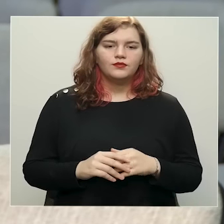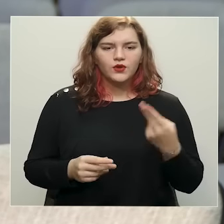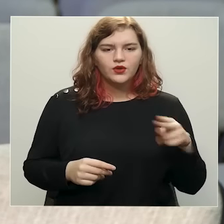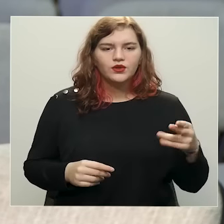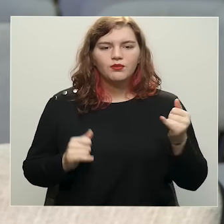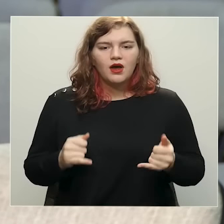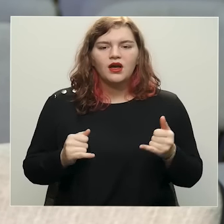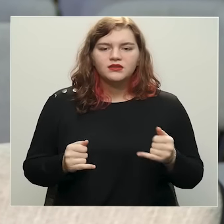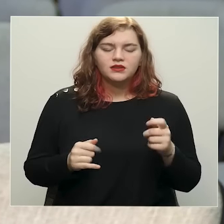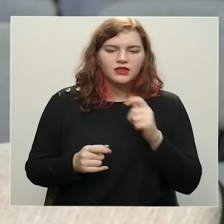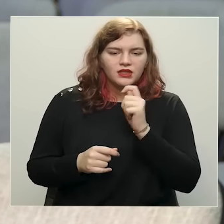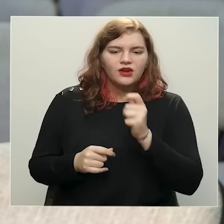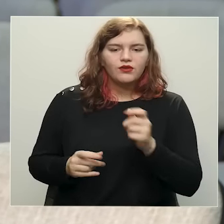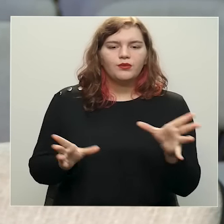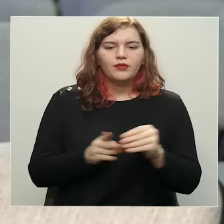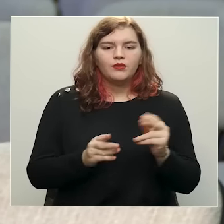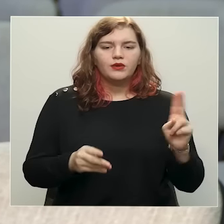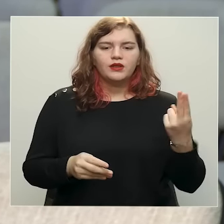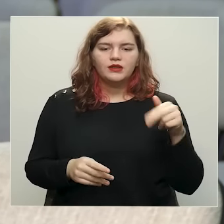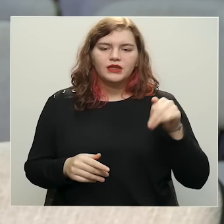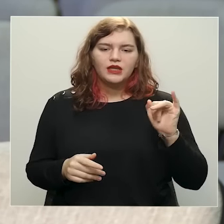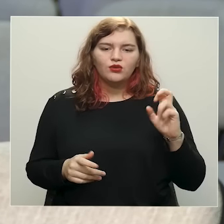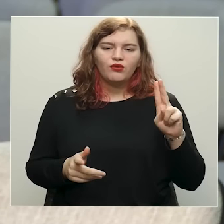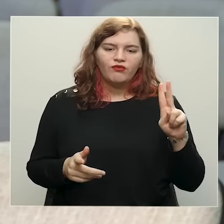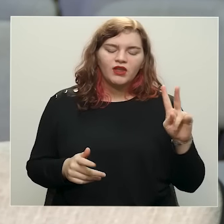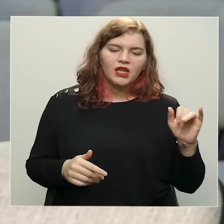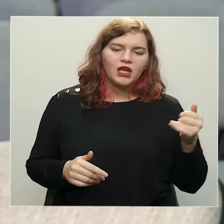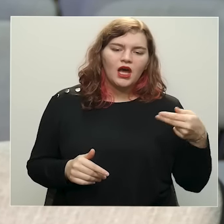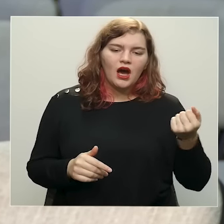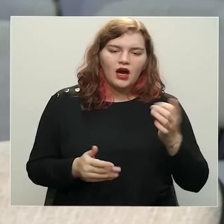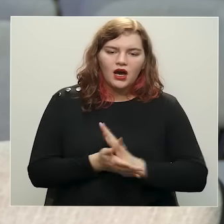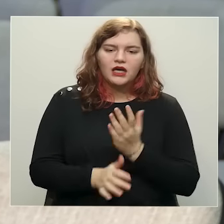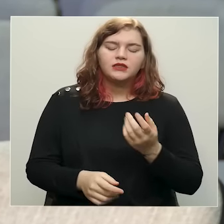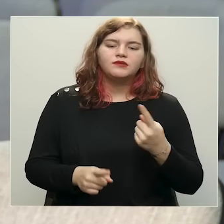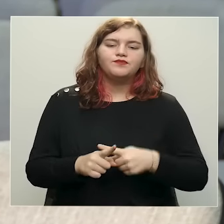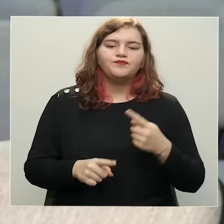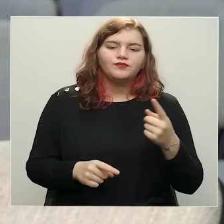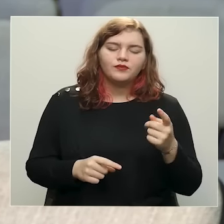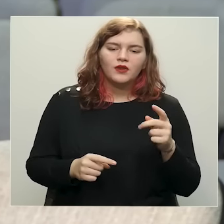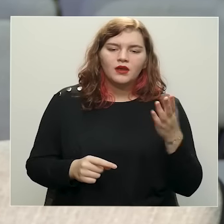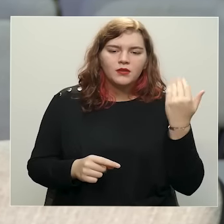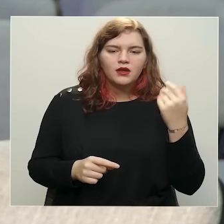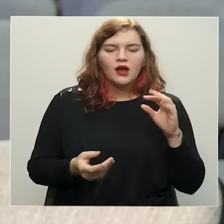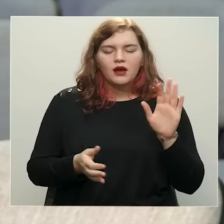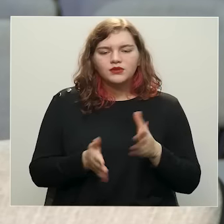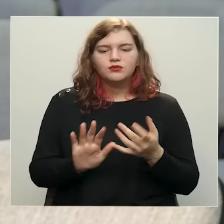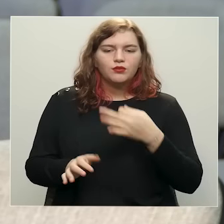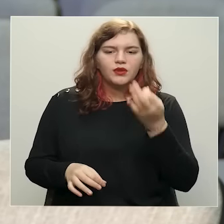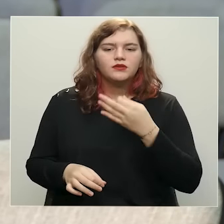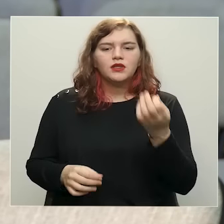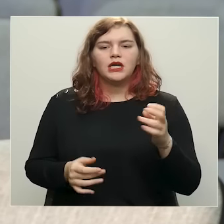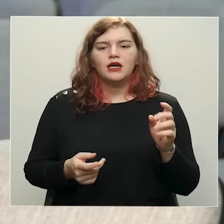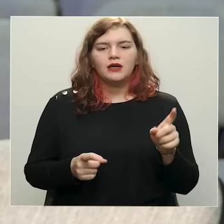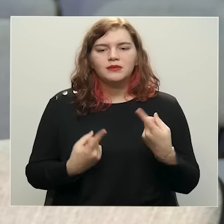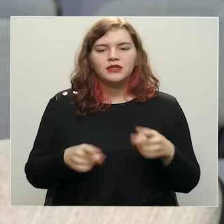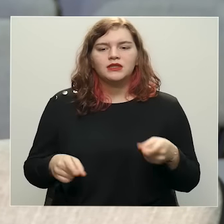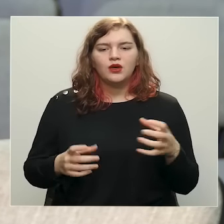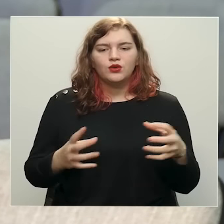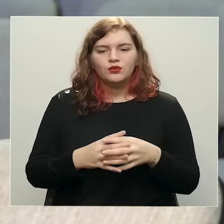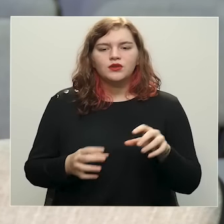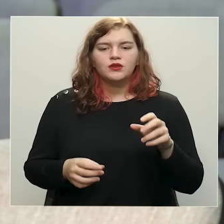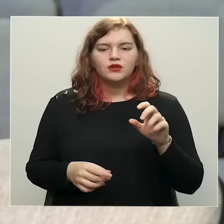Continuăm astăzi interviul împreună cu invitatul nostru, Nicu Vinars. Data trecută am început o mărturie de întoarcere la Dumnezeu. A cântat în grupul Sonor,